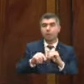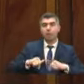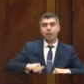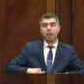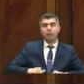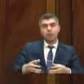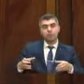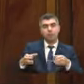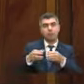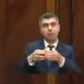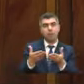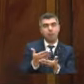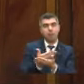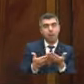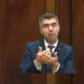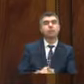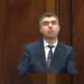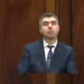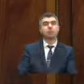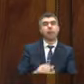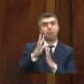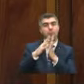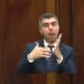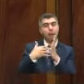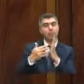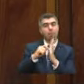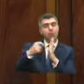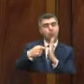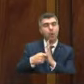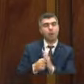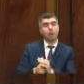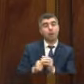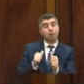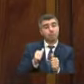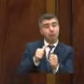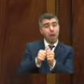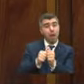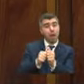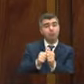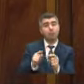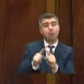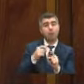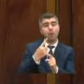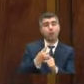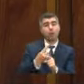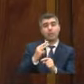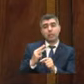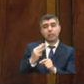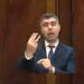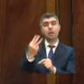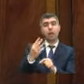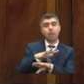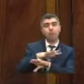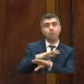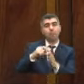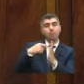تتم إقليميا وجهويا، برمجة ديال المشاريع. ثانيا، مواكبة المرحلة الثالثة للمبادرة الوطنية للتنمية البشرية